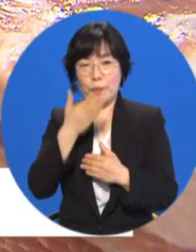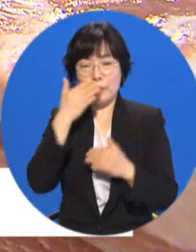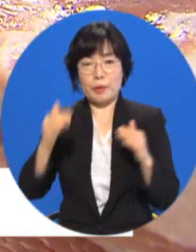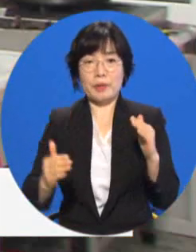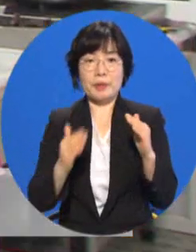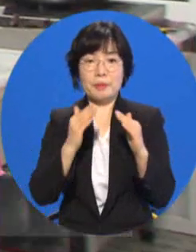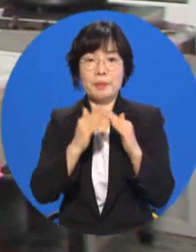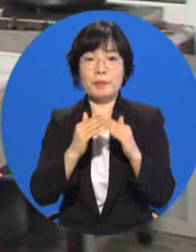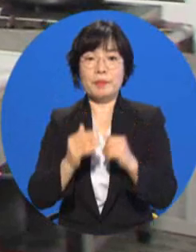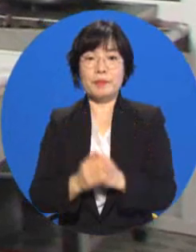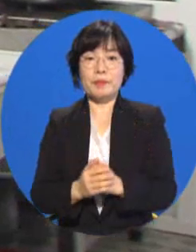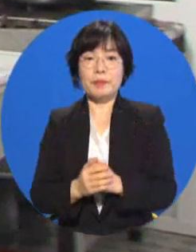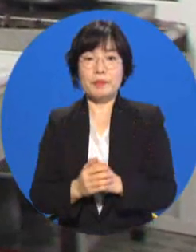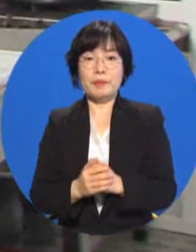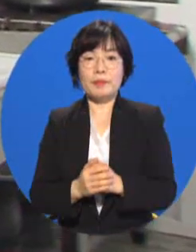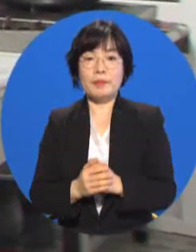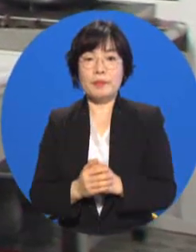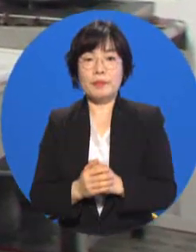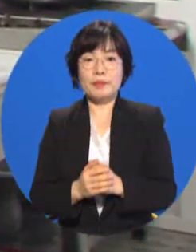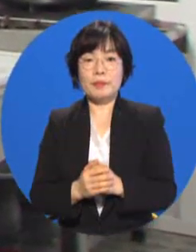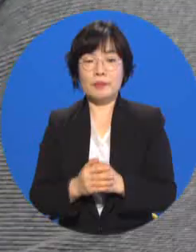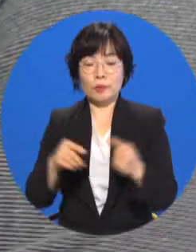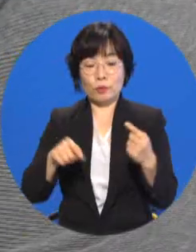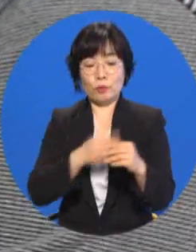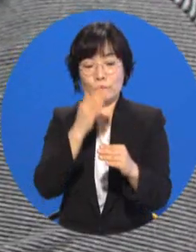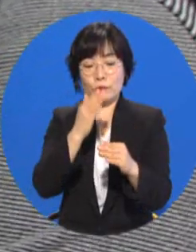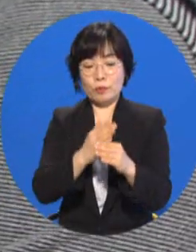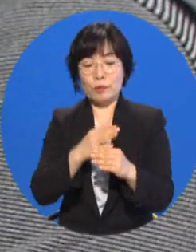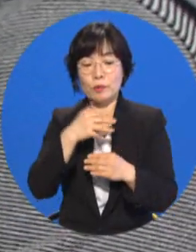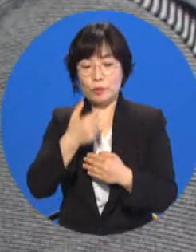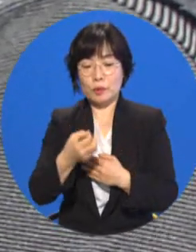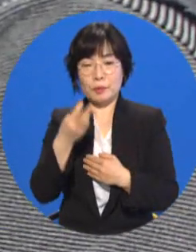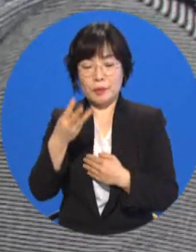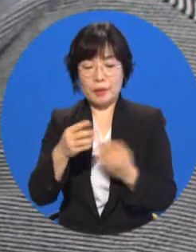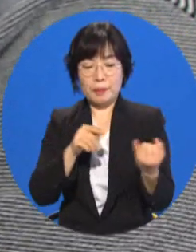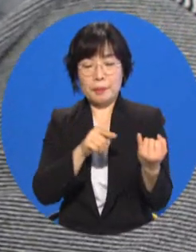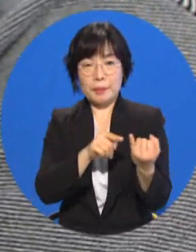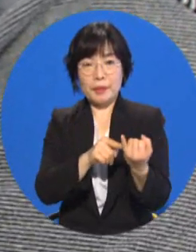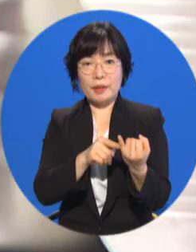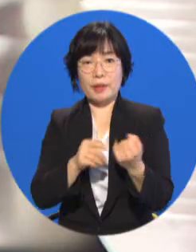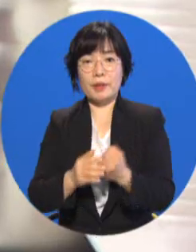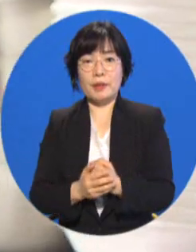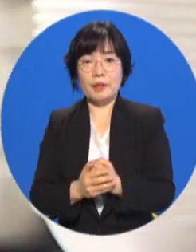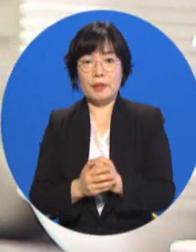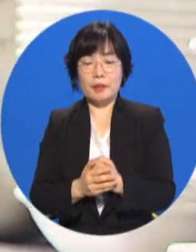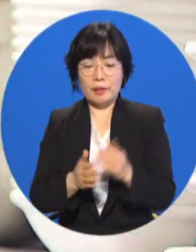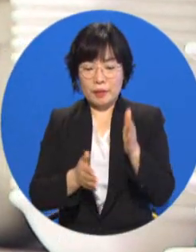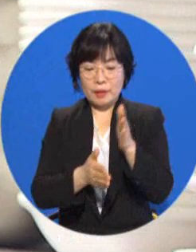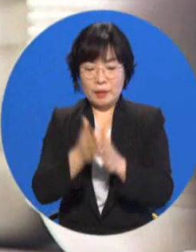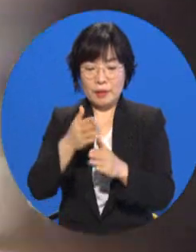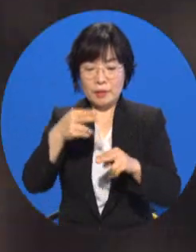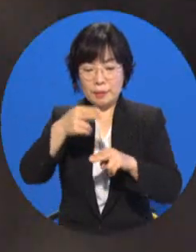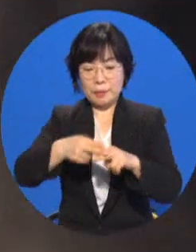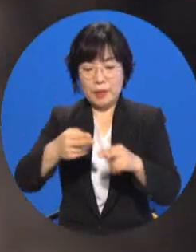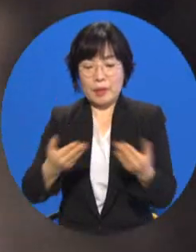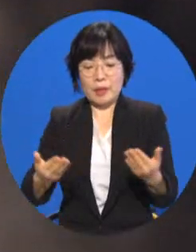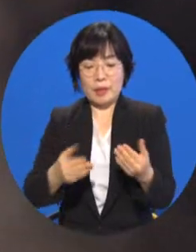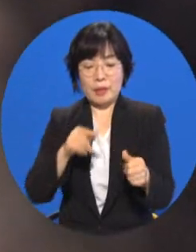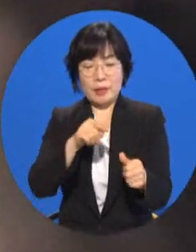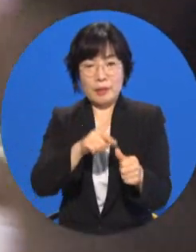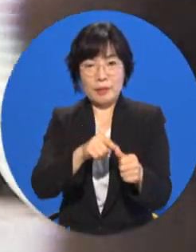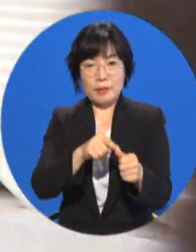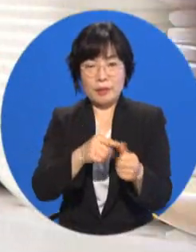음식업소입니다. 이 음식업소로 운영하고 있는 63살 한정순 씨는 도시에서 양식 셰프로 일하던